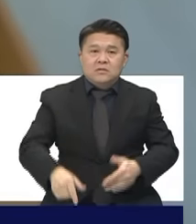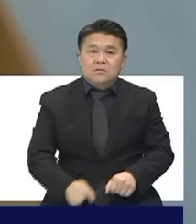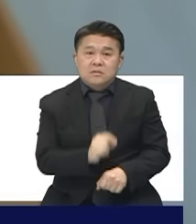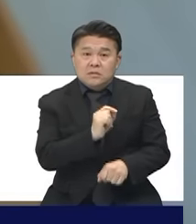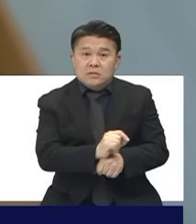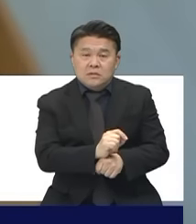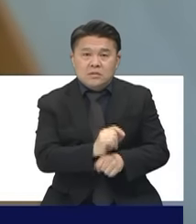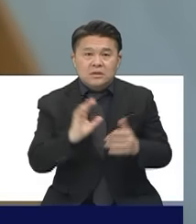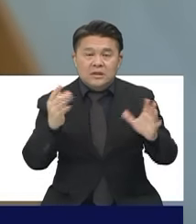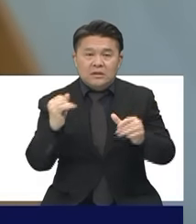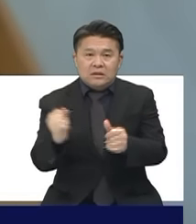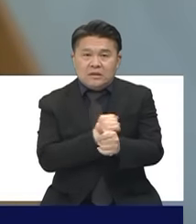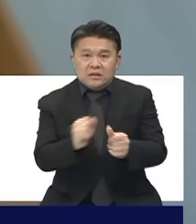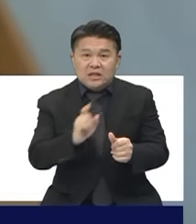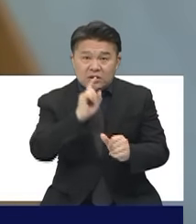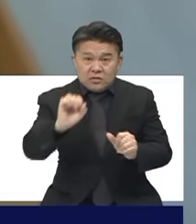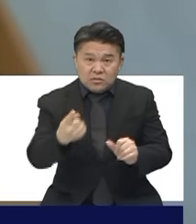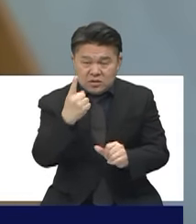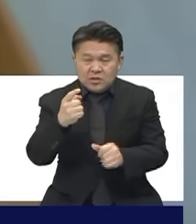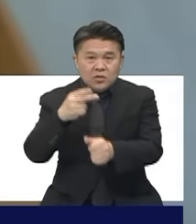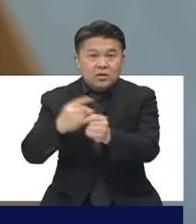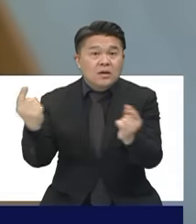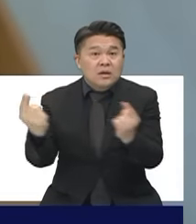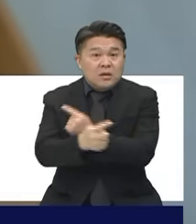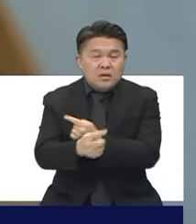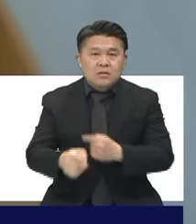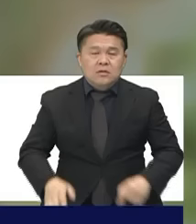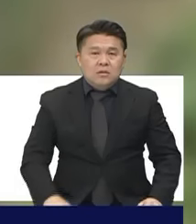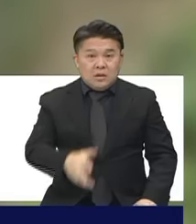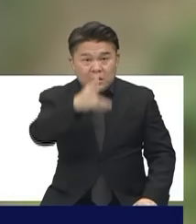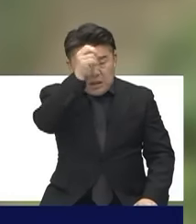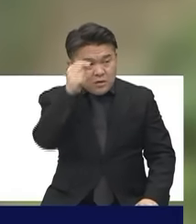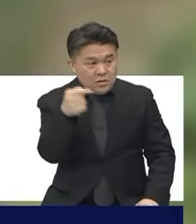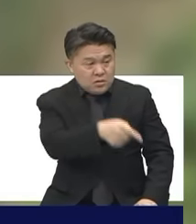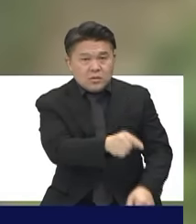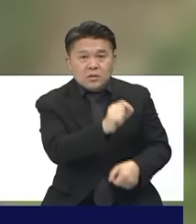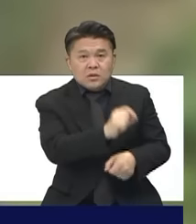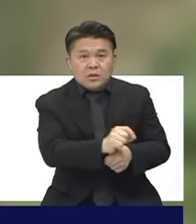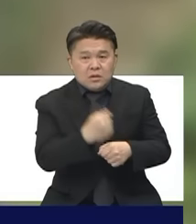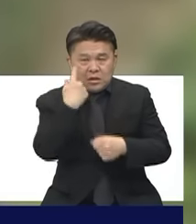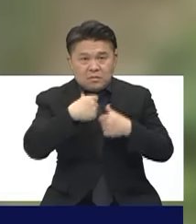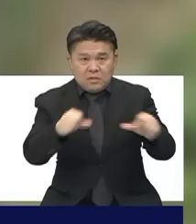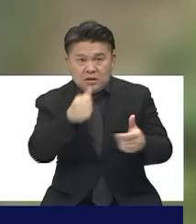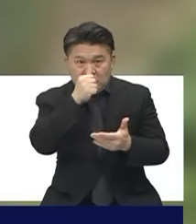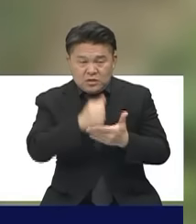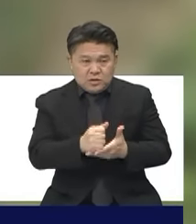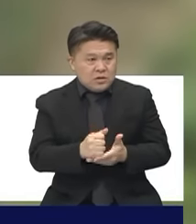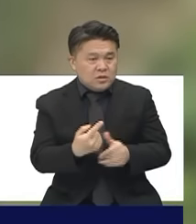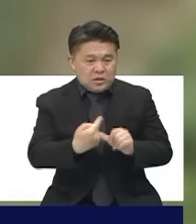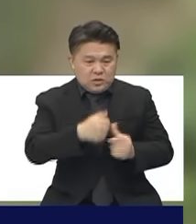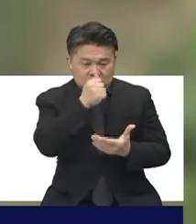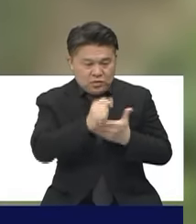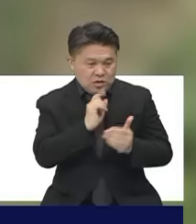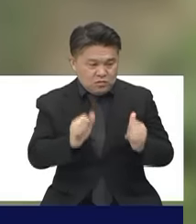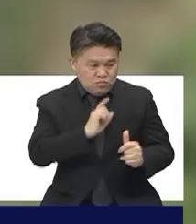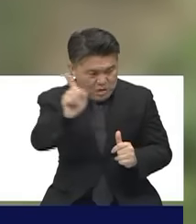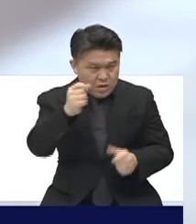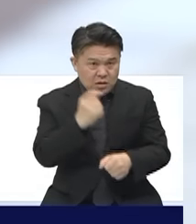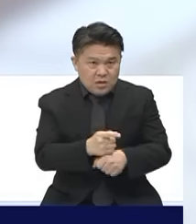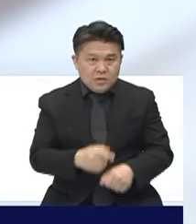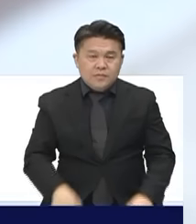건데요. 사무관의 아동학대 신고로 교체됐던 교사는 경찰에 해당 사무관을 명예훼손죄와 모욕죄로 고소한